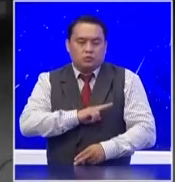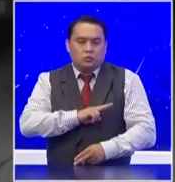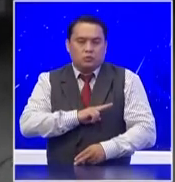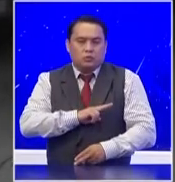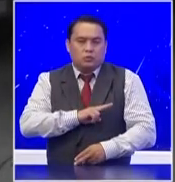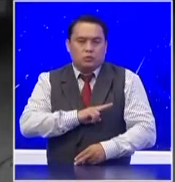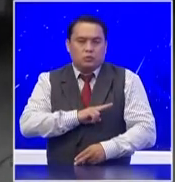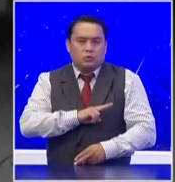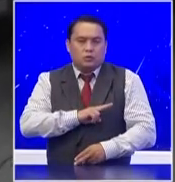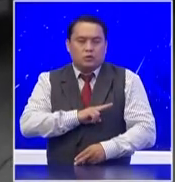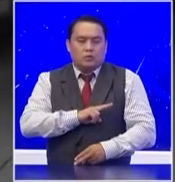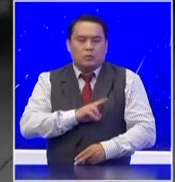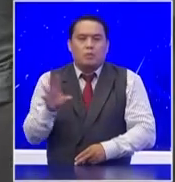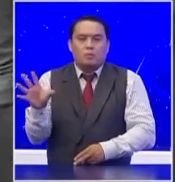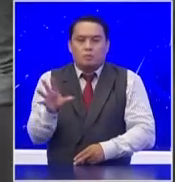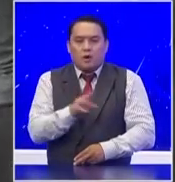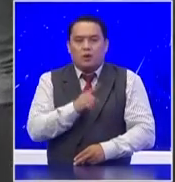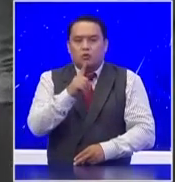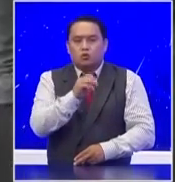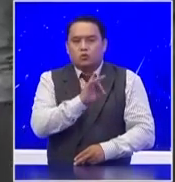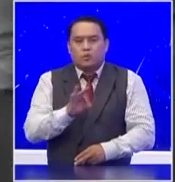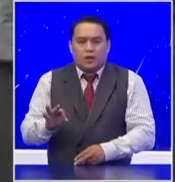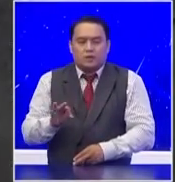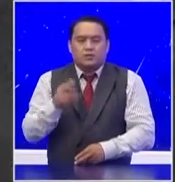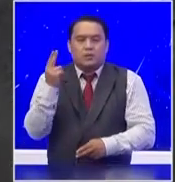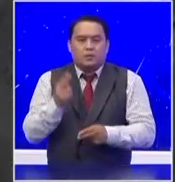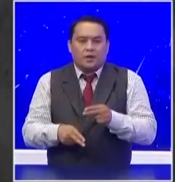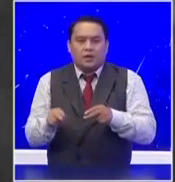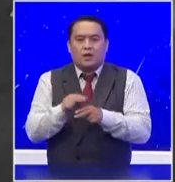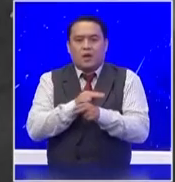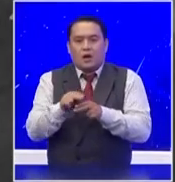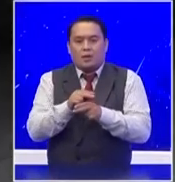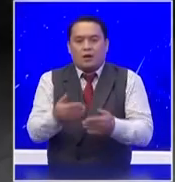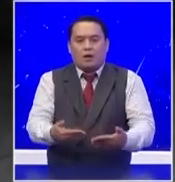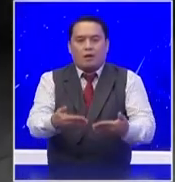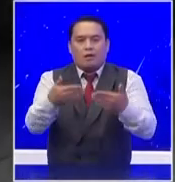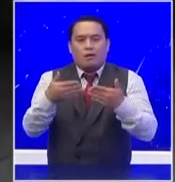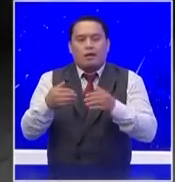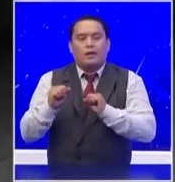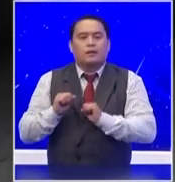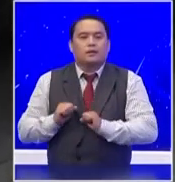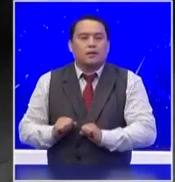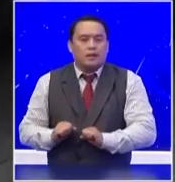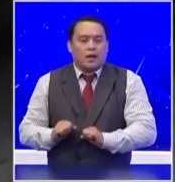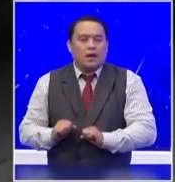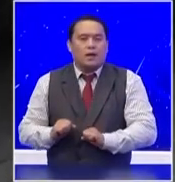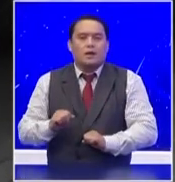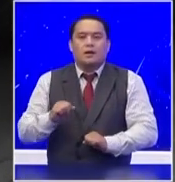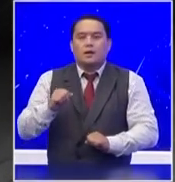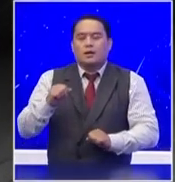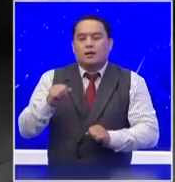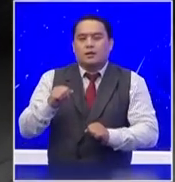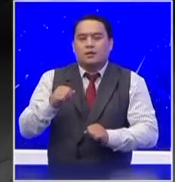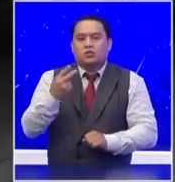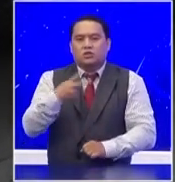Жаңа демонтажный жұмыстардың бәрі 100%-ға бітірілген. Реконструкцияның алдында бұл 3-ші контейнерде 21